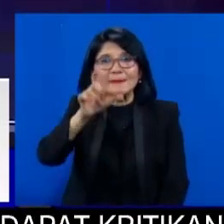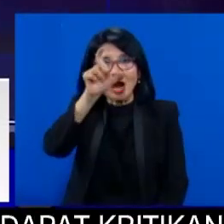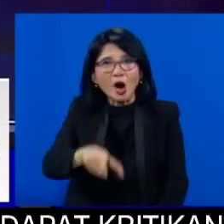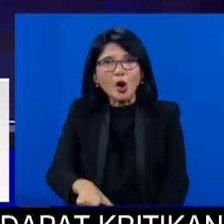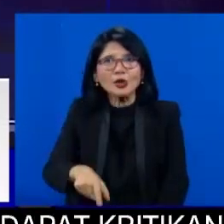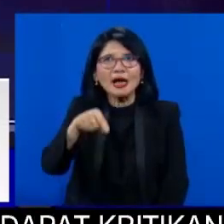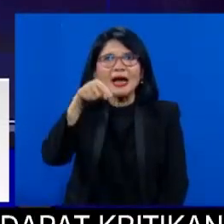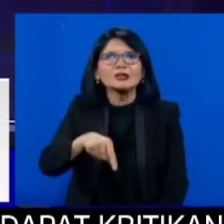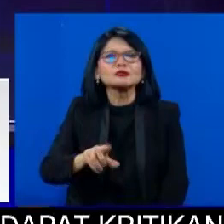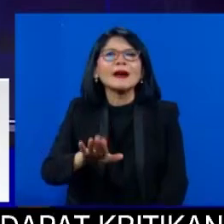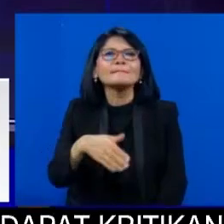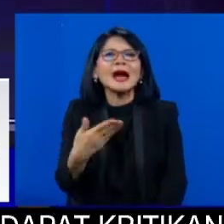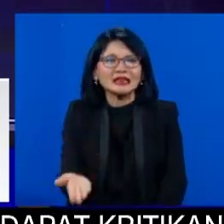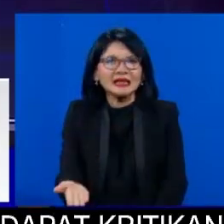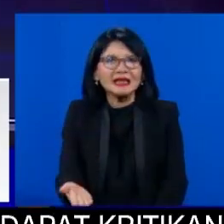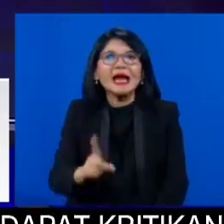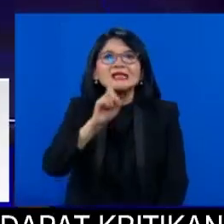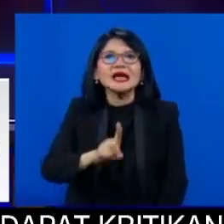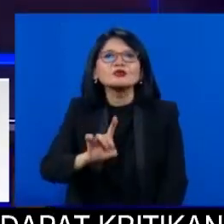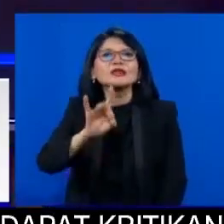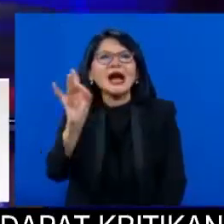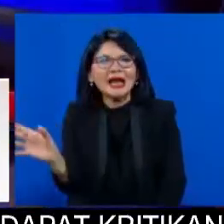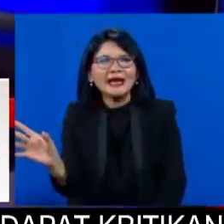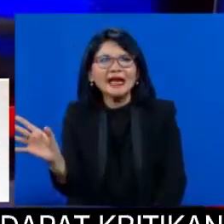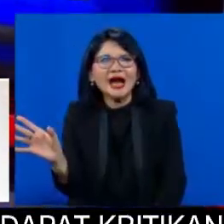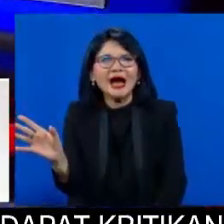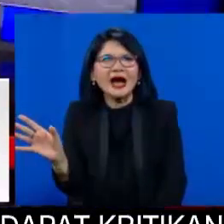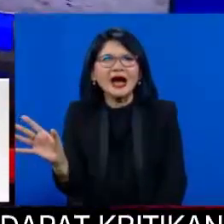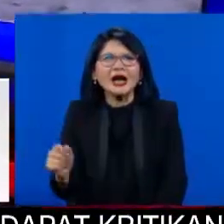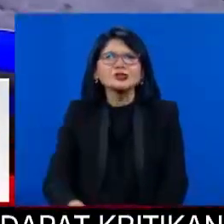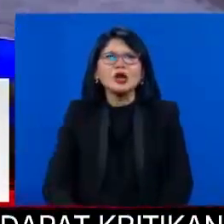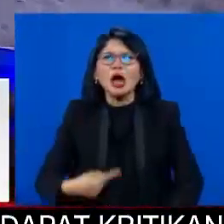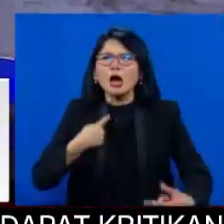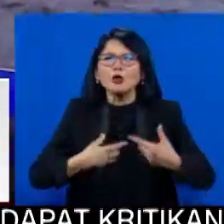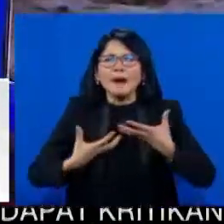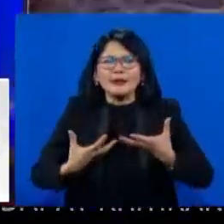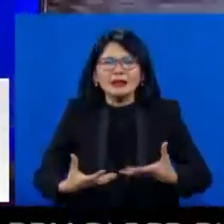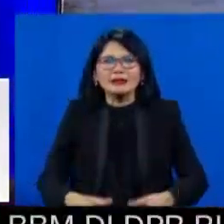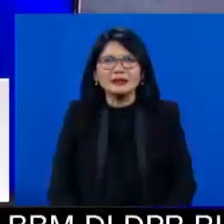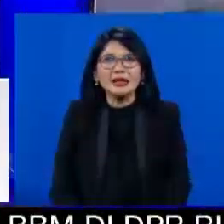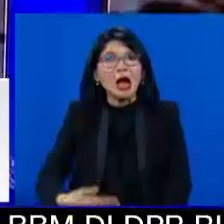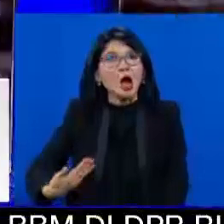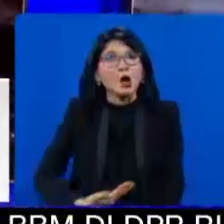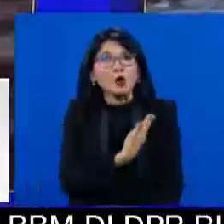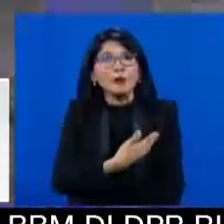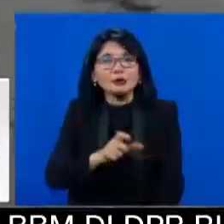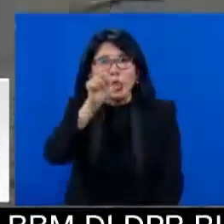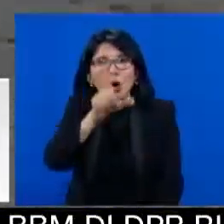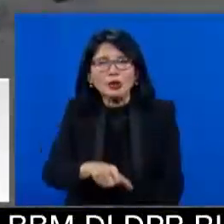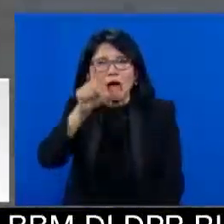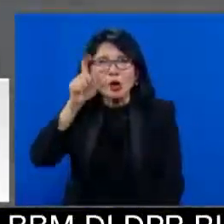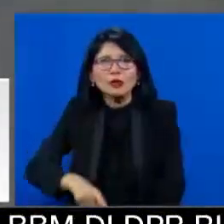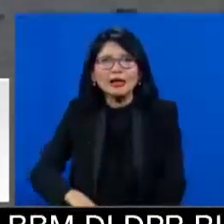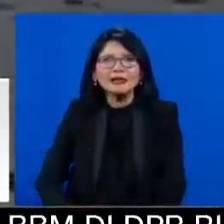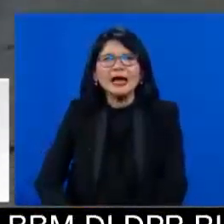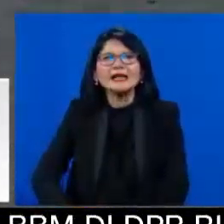sudah tidak bernyawa dan satu lainnya dalam keadaan kritis. Diketahui para korban adalah warga Kabupaten Timor